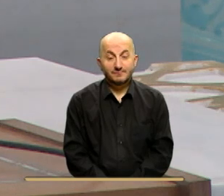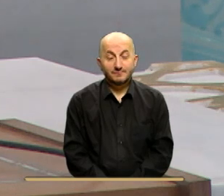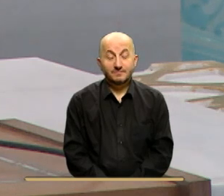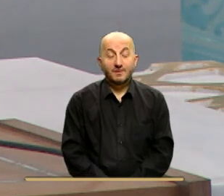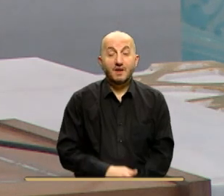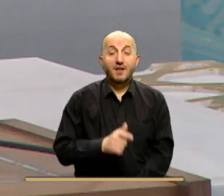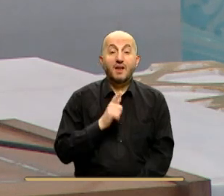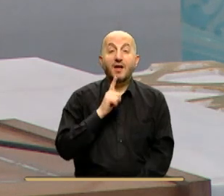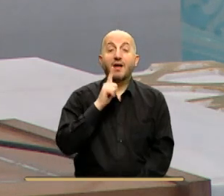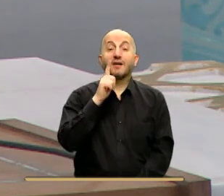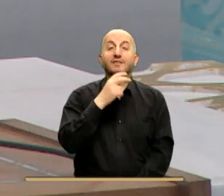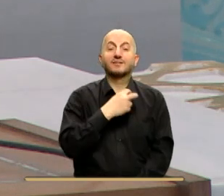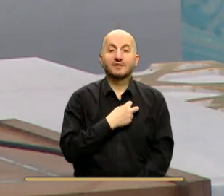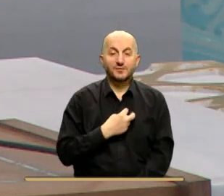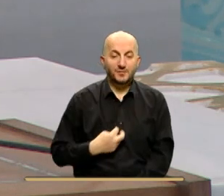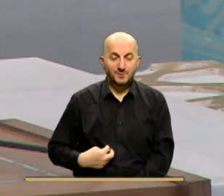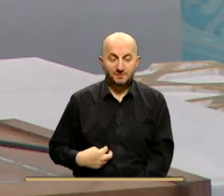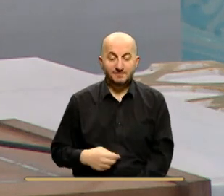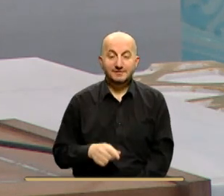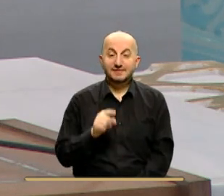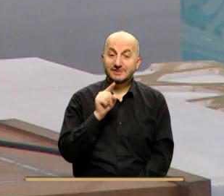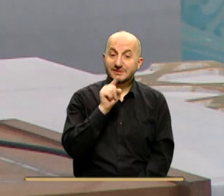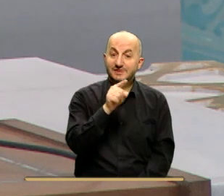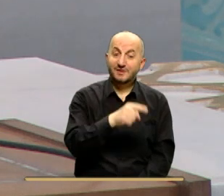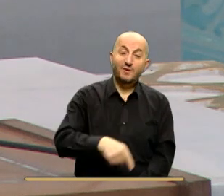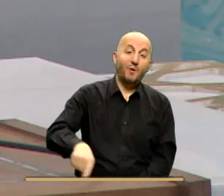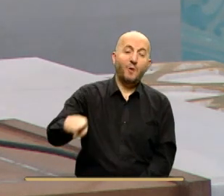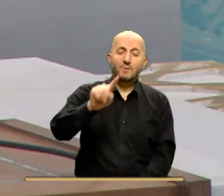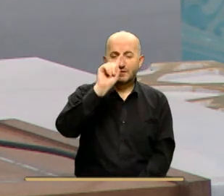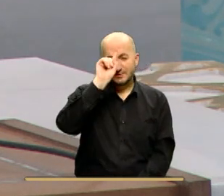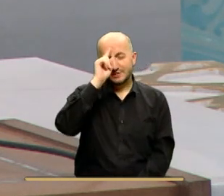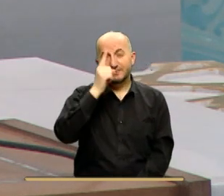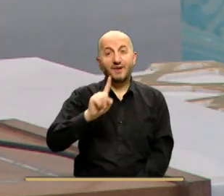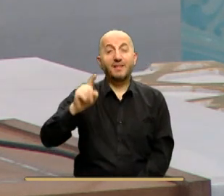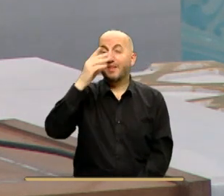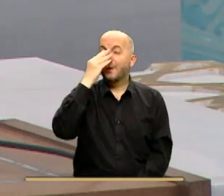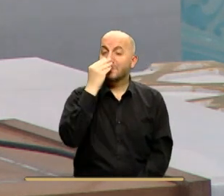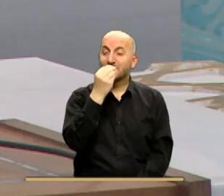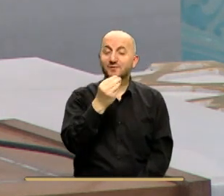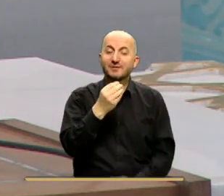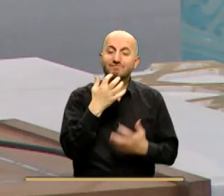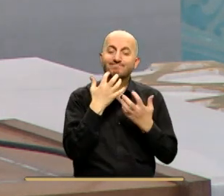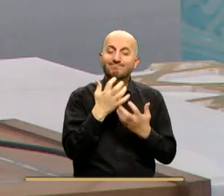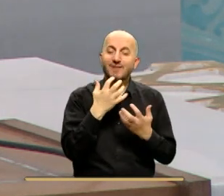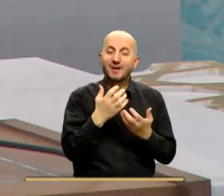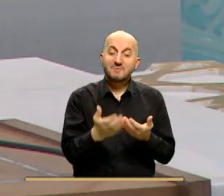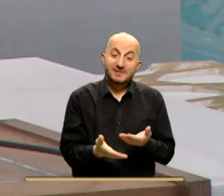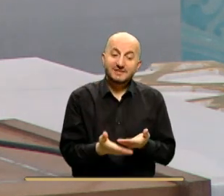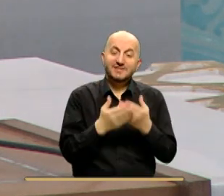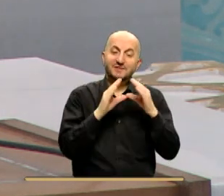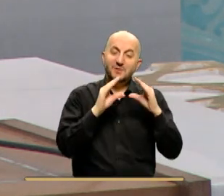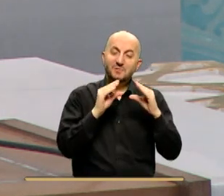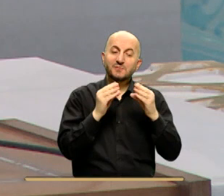الْمُتَوَكِّل۪ينَ Ey Resulüm! Sen onlara sırf Allah'ın lütfettiği merhamet sayesinde yumuşak